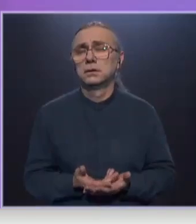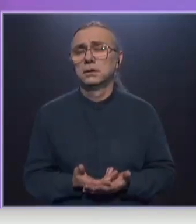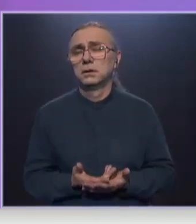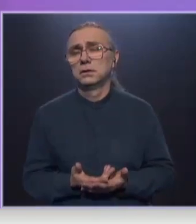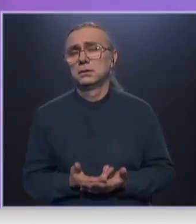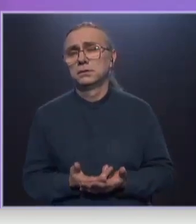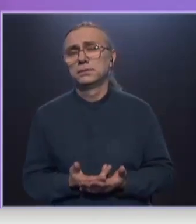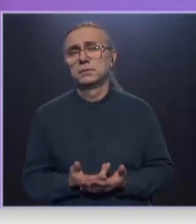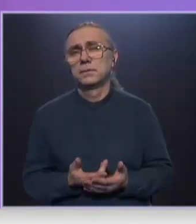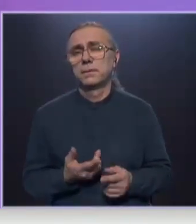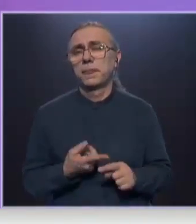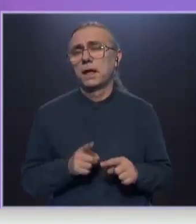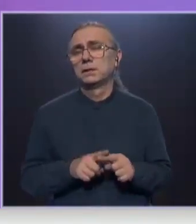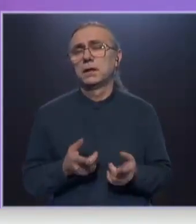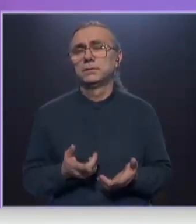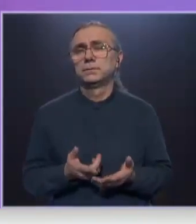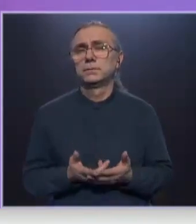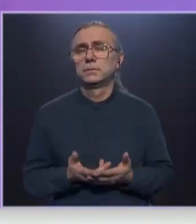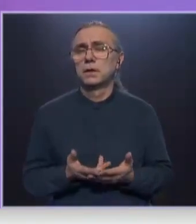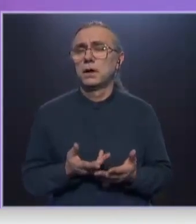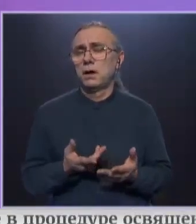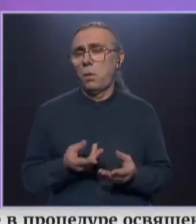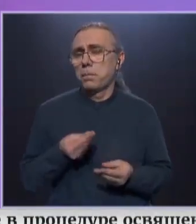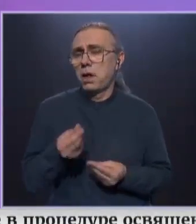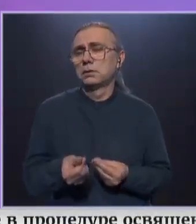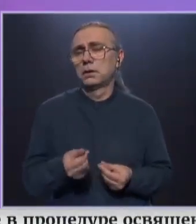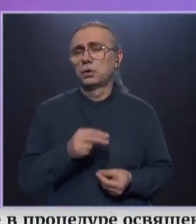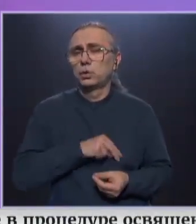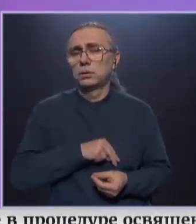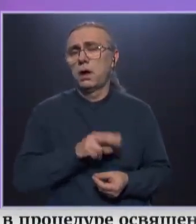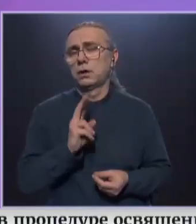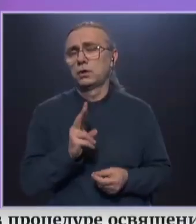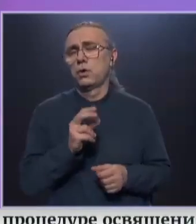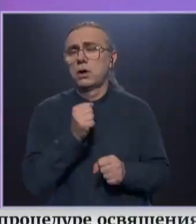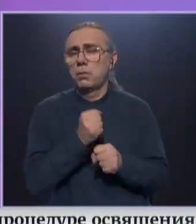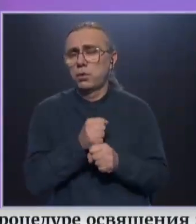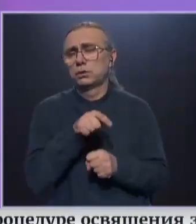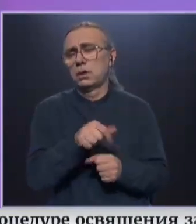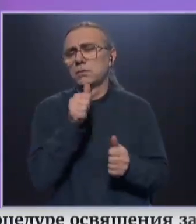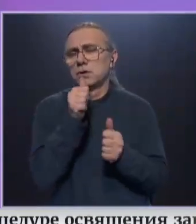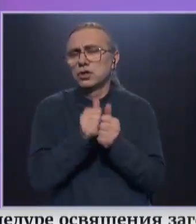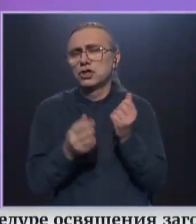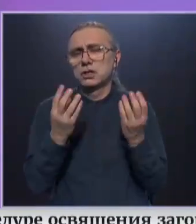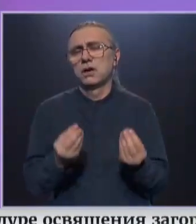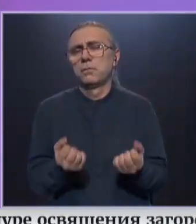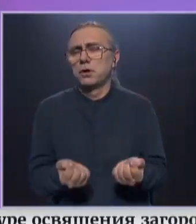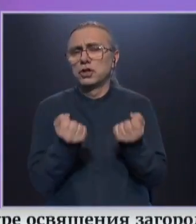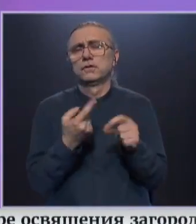жертвенности. Это, скажем так, залог оплаты труда тех людей, которые там ежедневно поддерживают эту